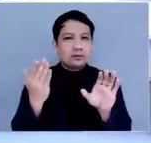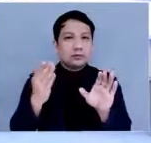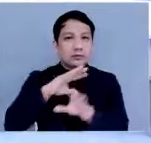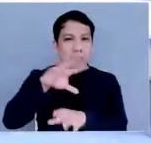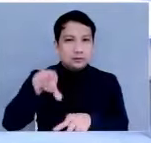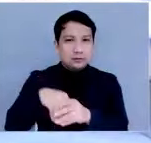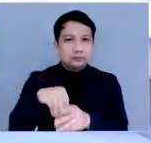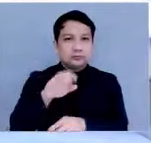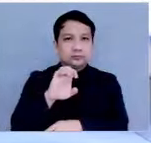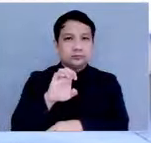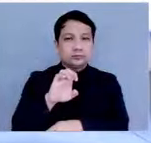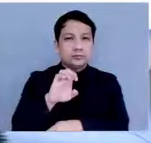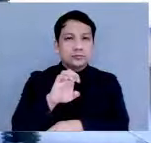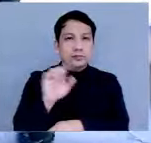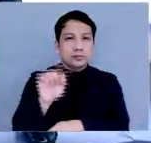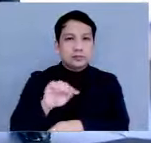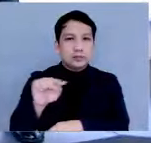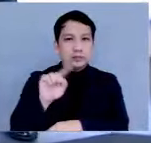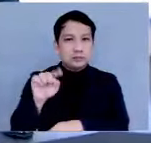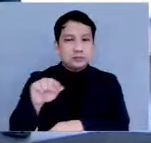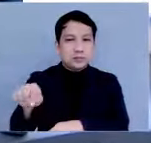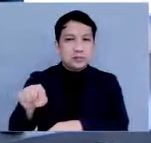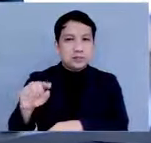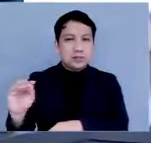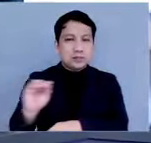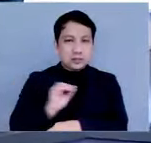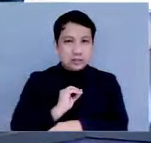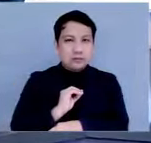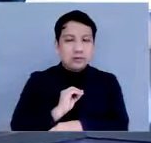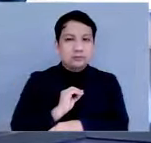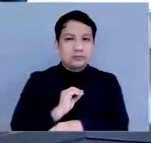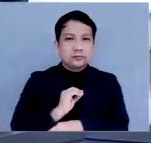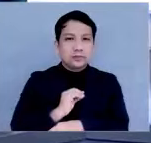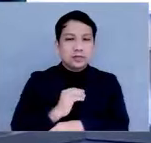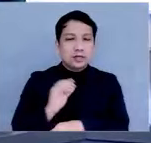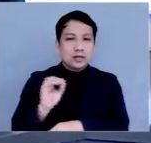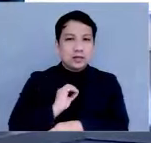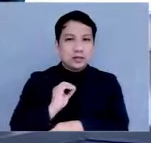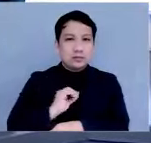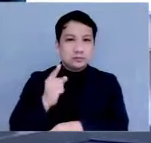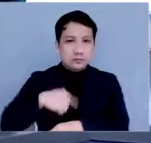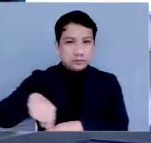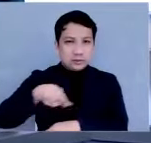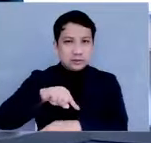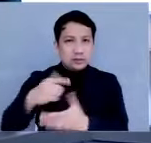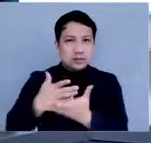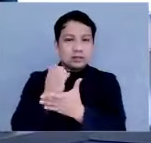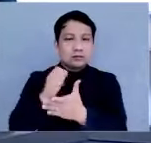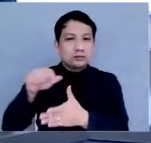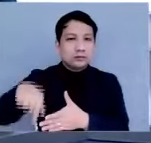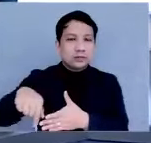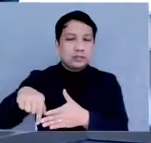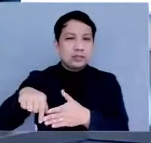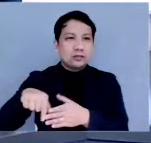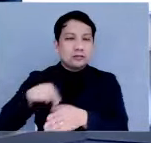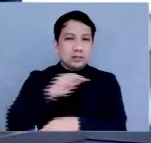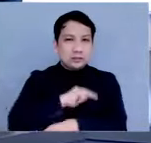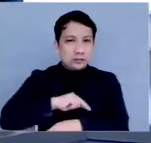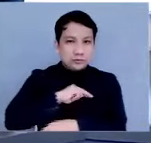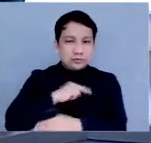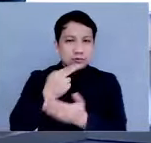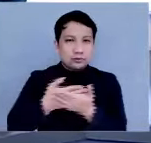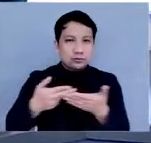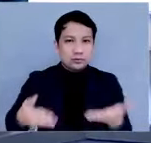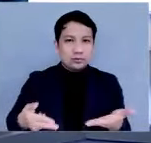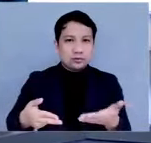ating Extended Continental Shelf, kumbaga parang EEZ. Tayo lamang ang may karapatan ng gamitin ang mga likas-yaman nito. Isa po itong